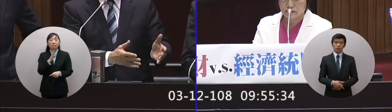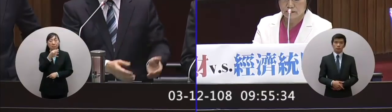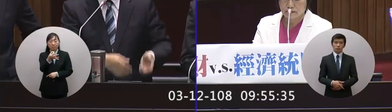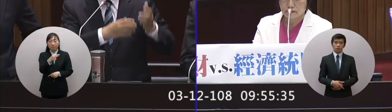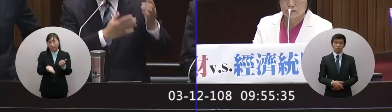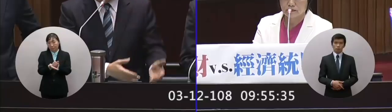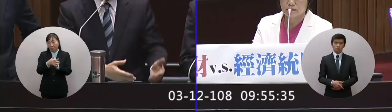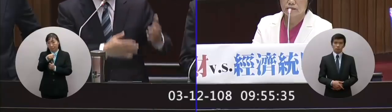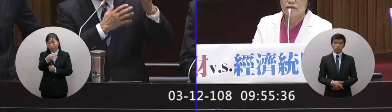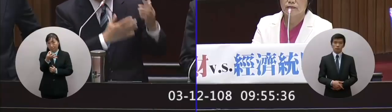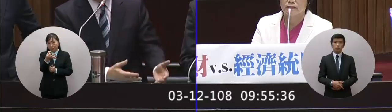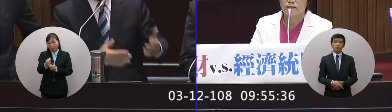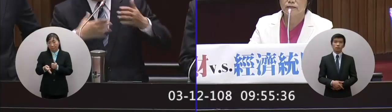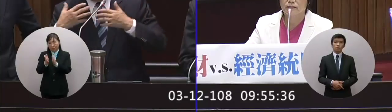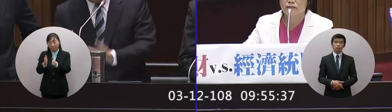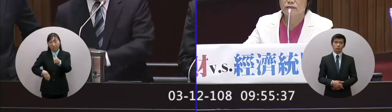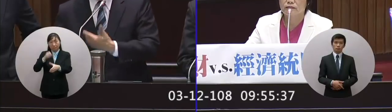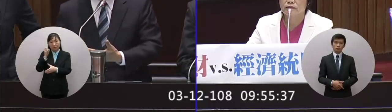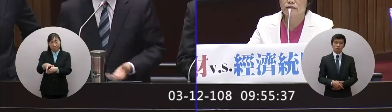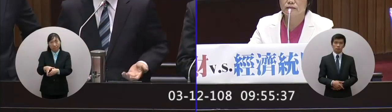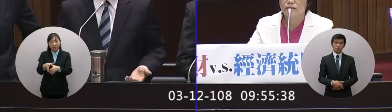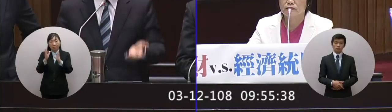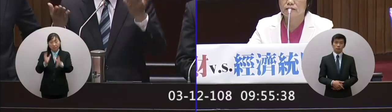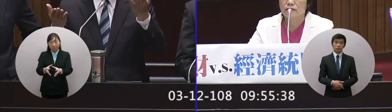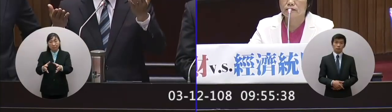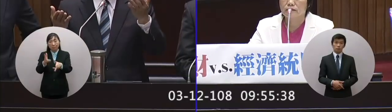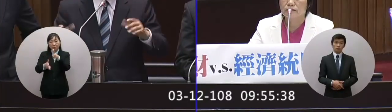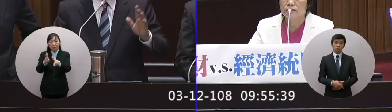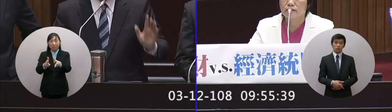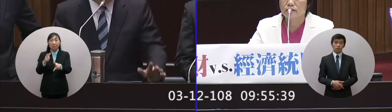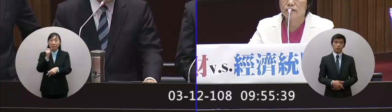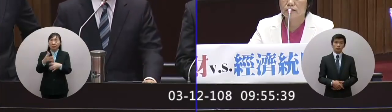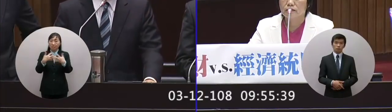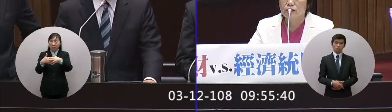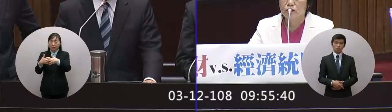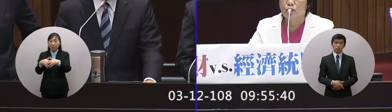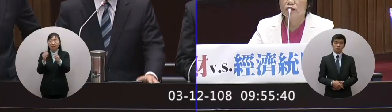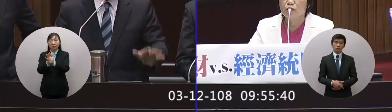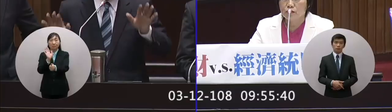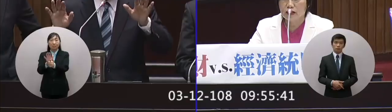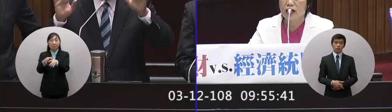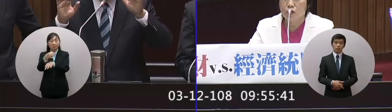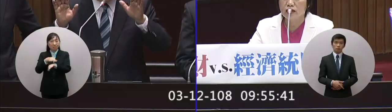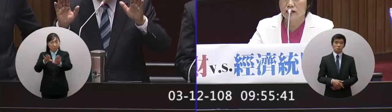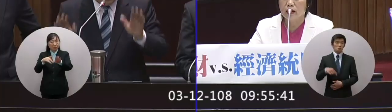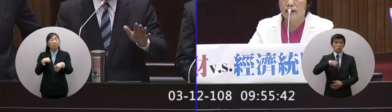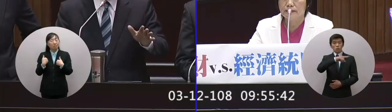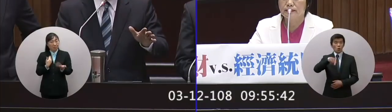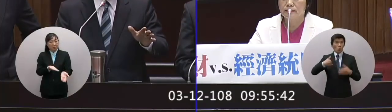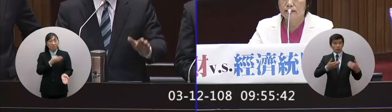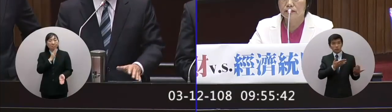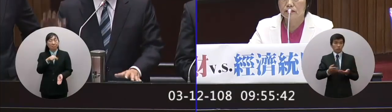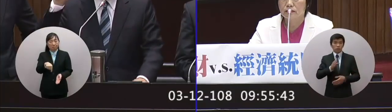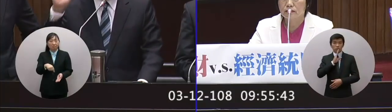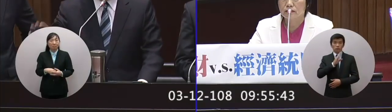来鼓励他。投资设厂、买机器、拼经济，无限欢迎。 我们 所以这是态